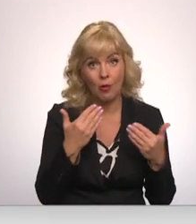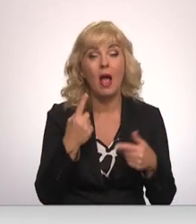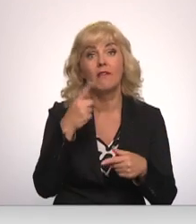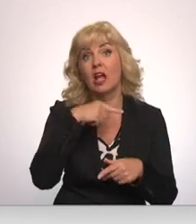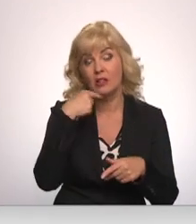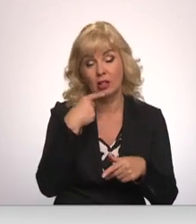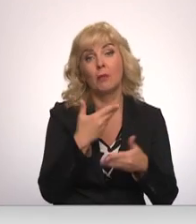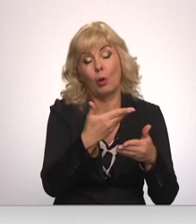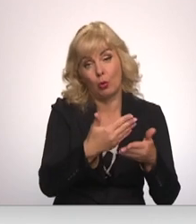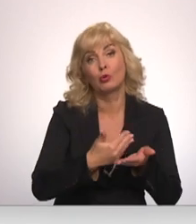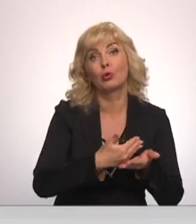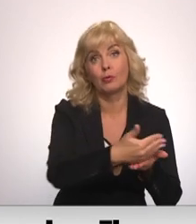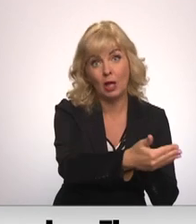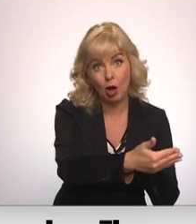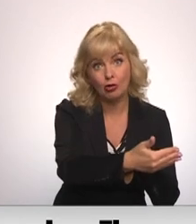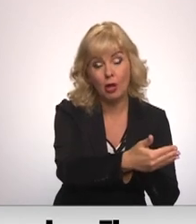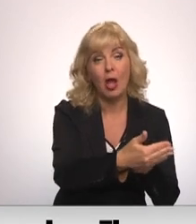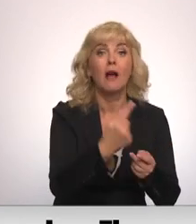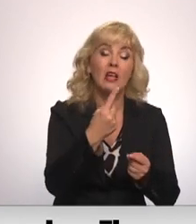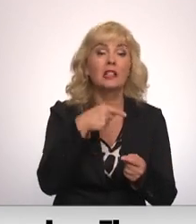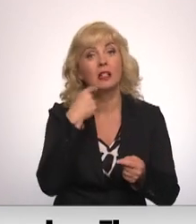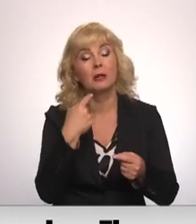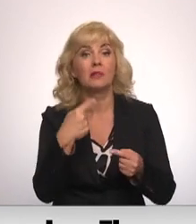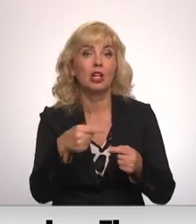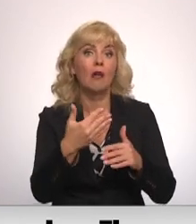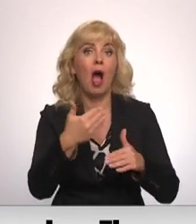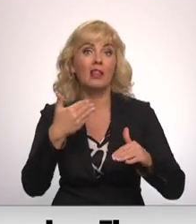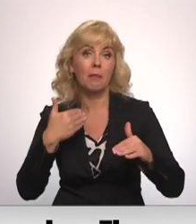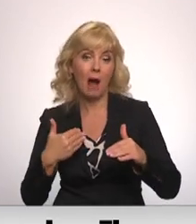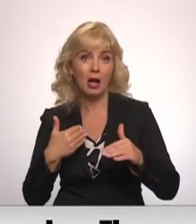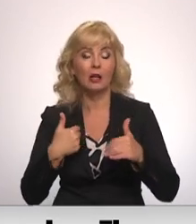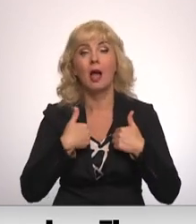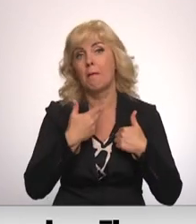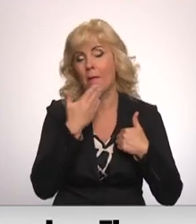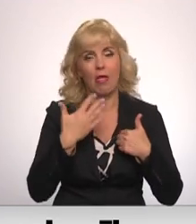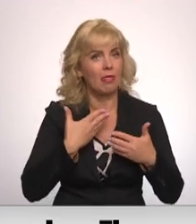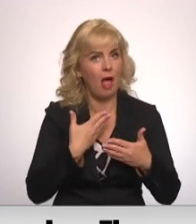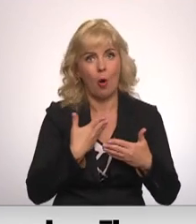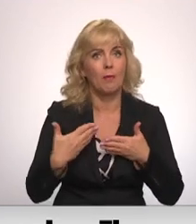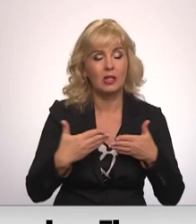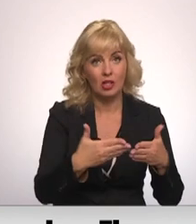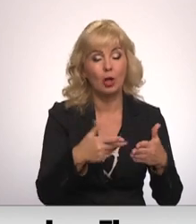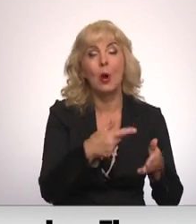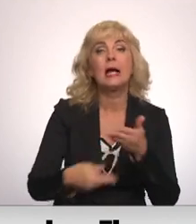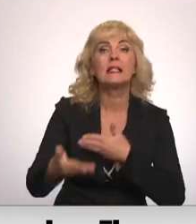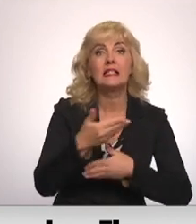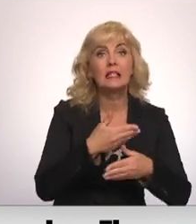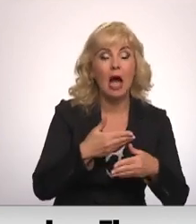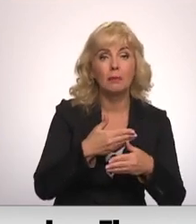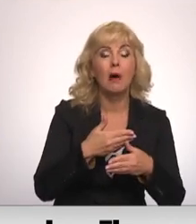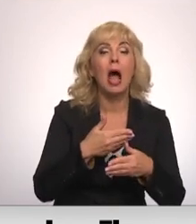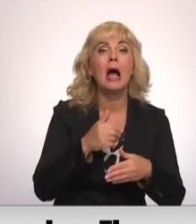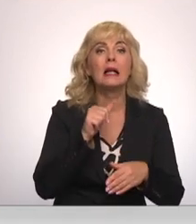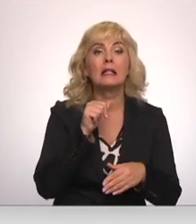iet uz priekšu, un otrs grib iet atpakaļ, tas manām nav pa ceļam. Sadarbība ar Zemnieku savienību